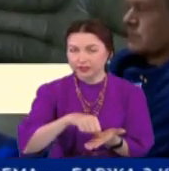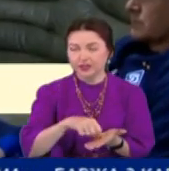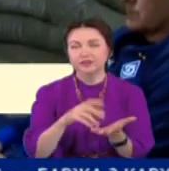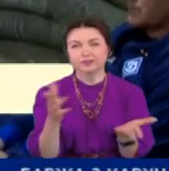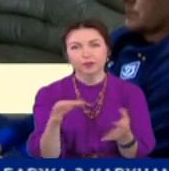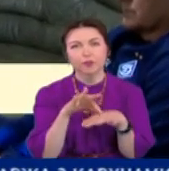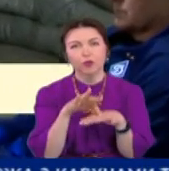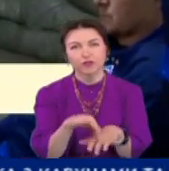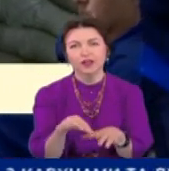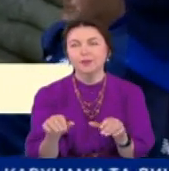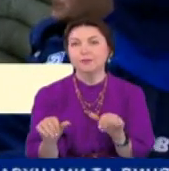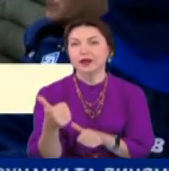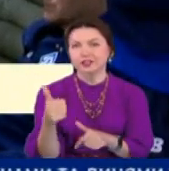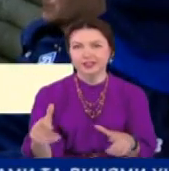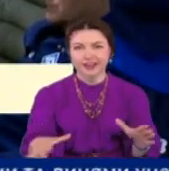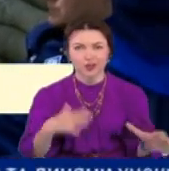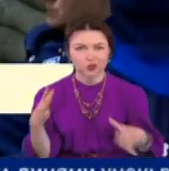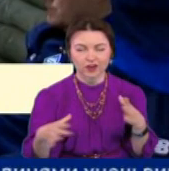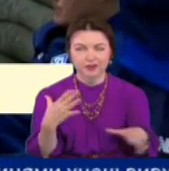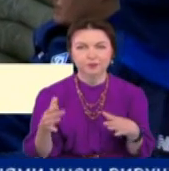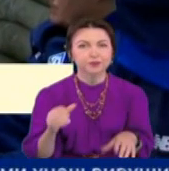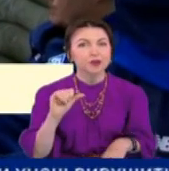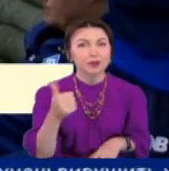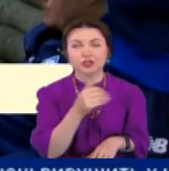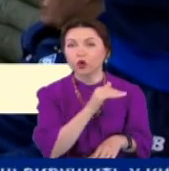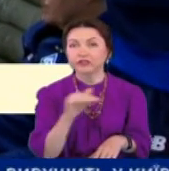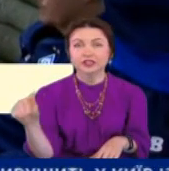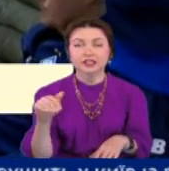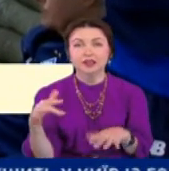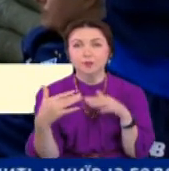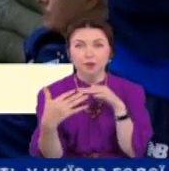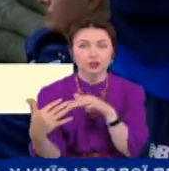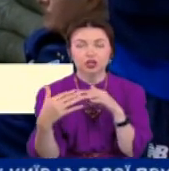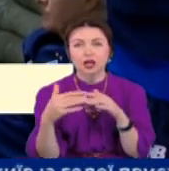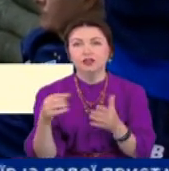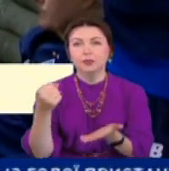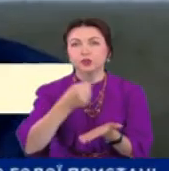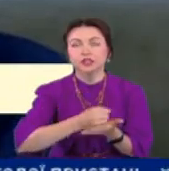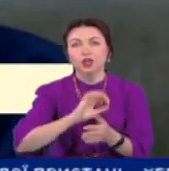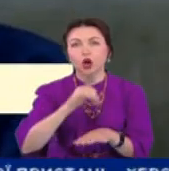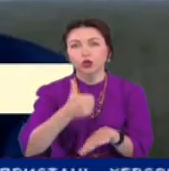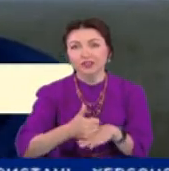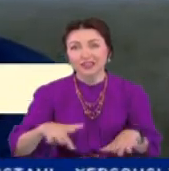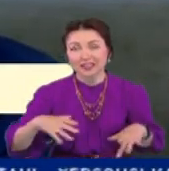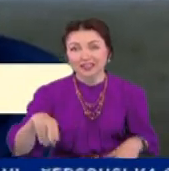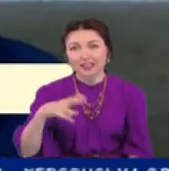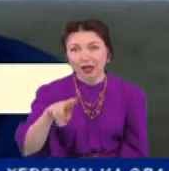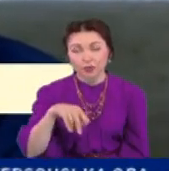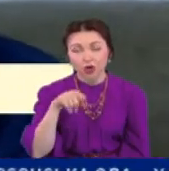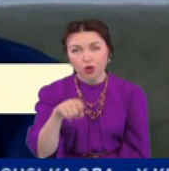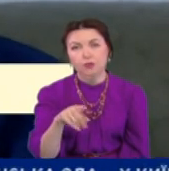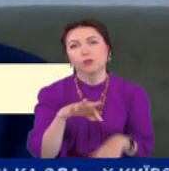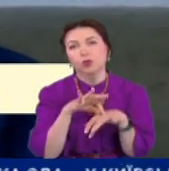командою перше тренування. Нагадаємо, свій перший офіційний матч на посаді головного тренера «Динамо» Олексій Михайличенко